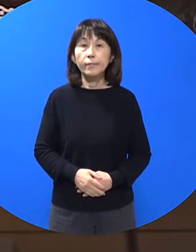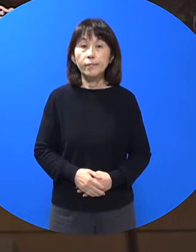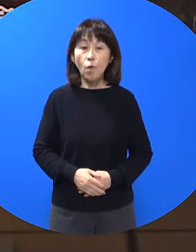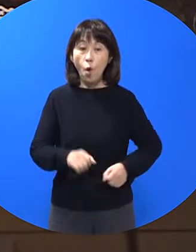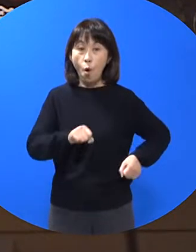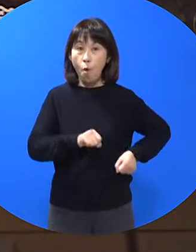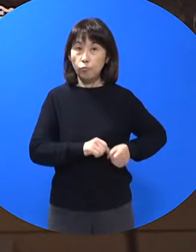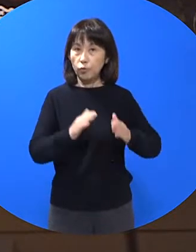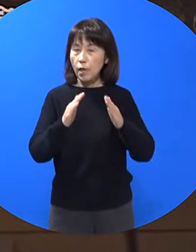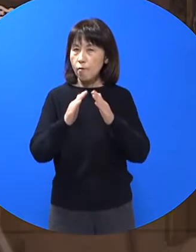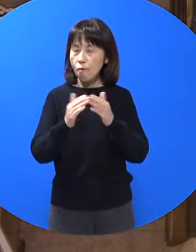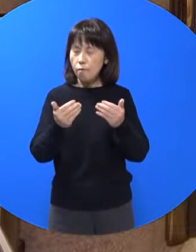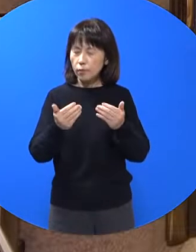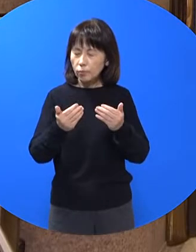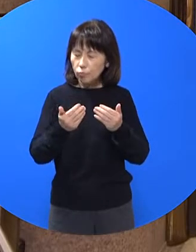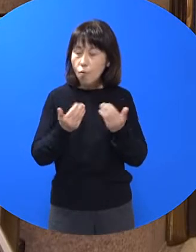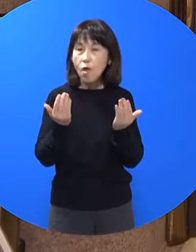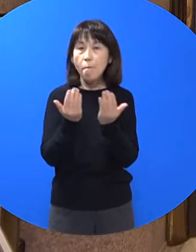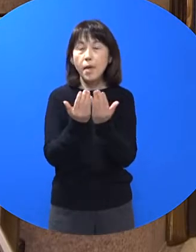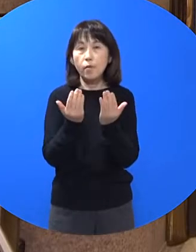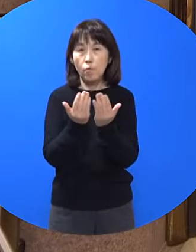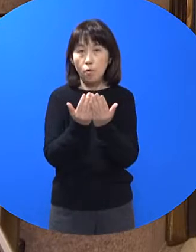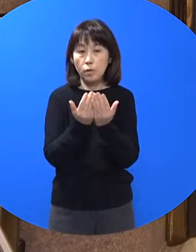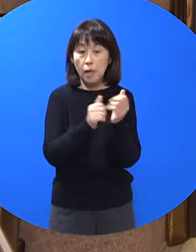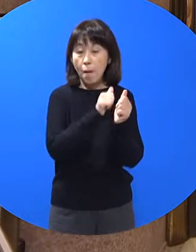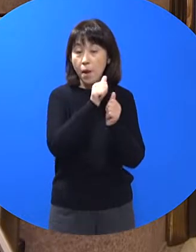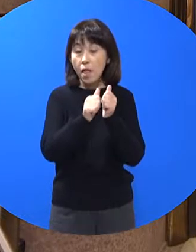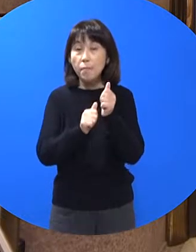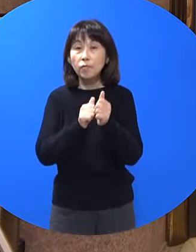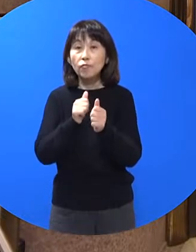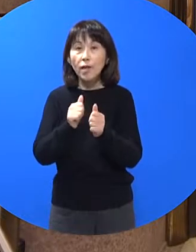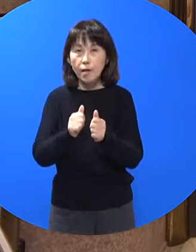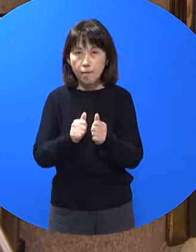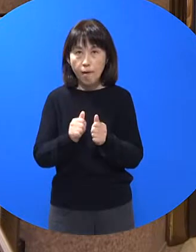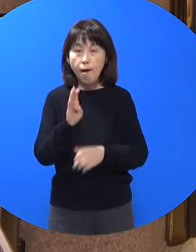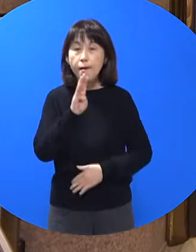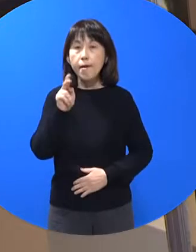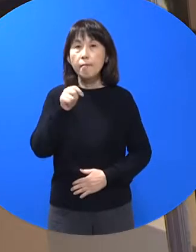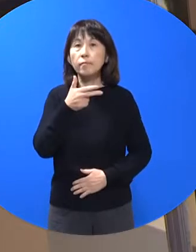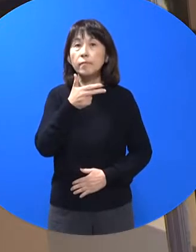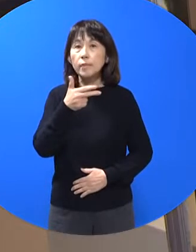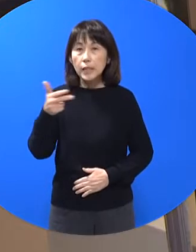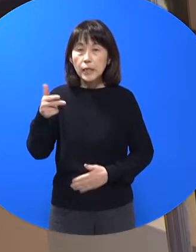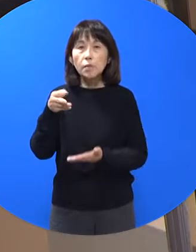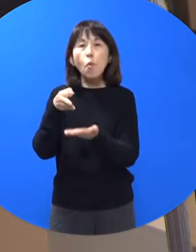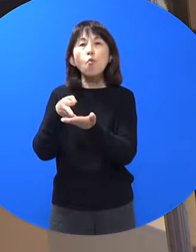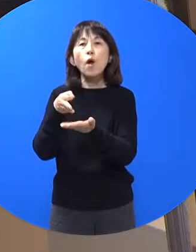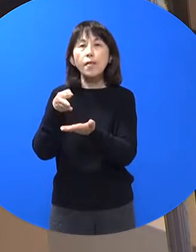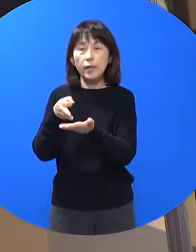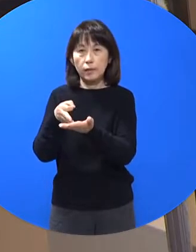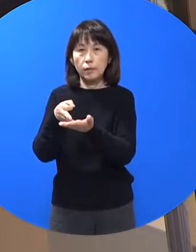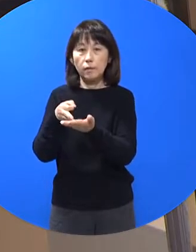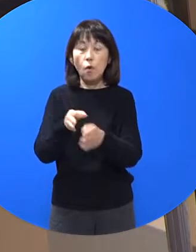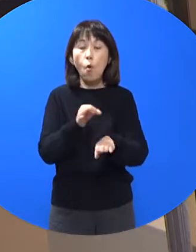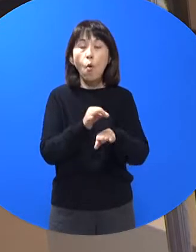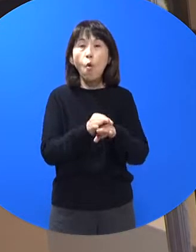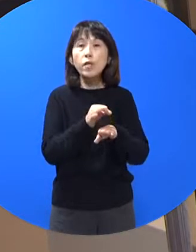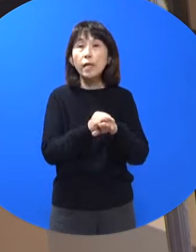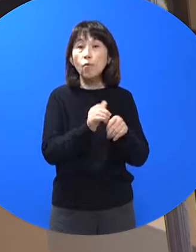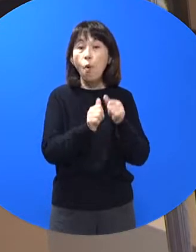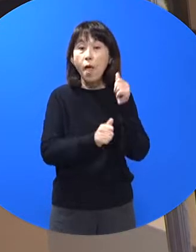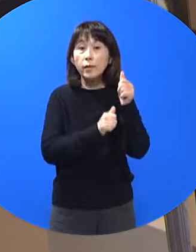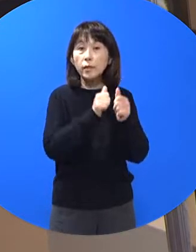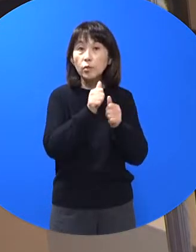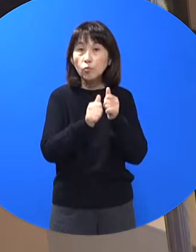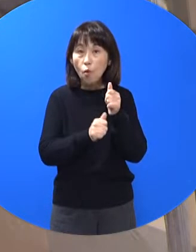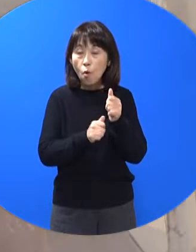武家の必須の教養として学び継がれていた源氏物語。大分の歴史と源氏物語